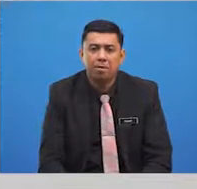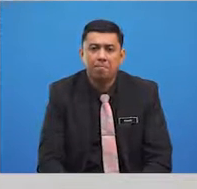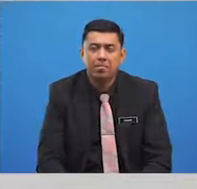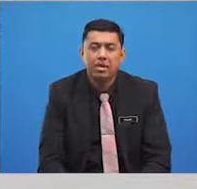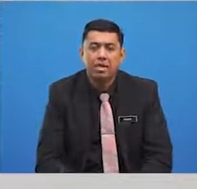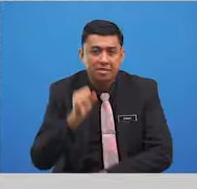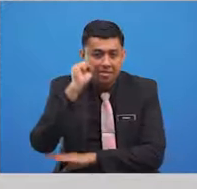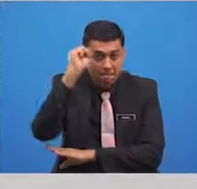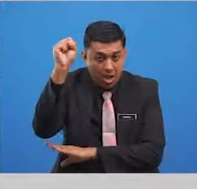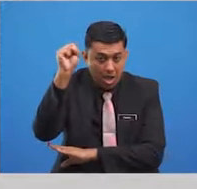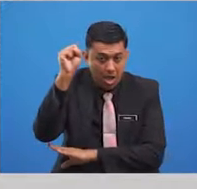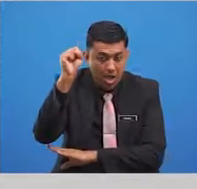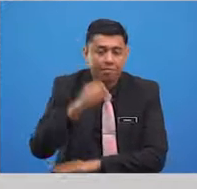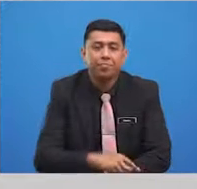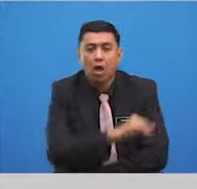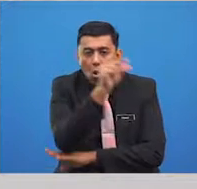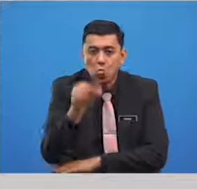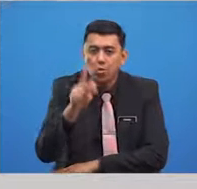Gunung Kinabalu, Sabah,